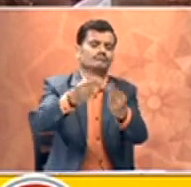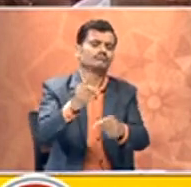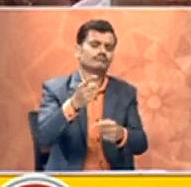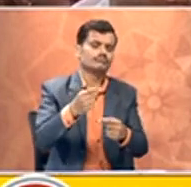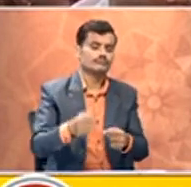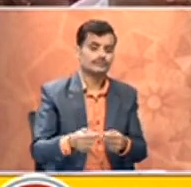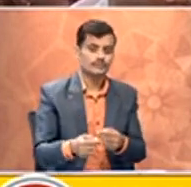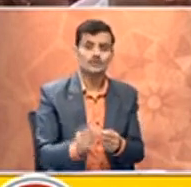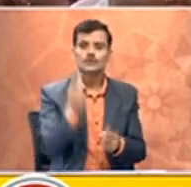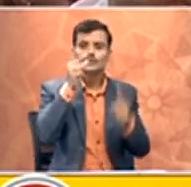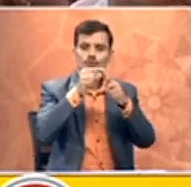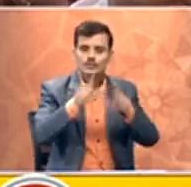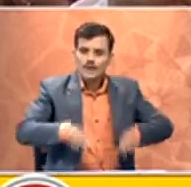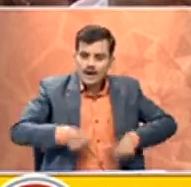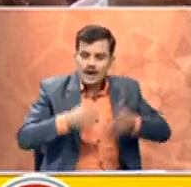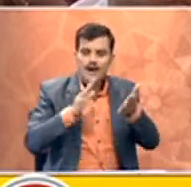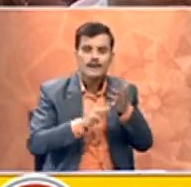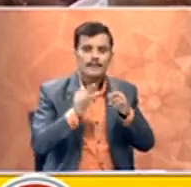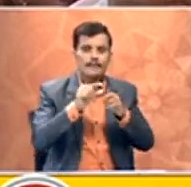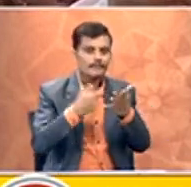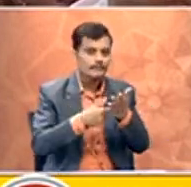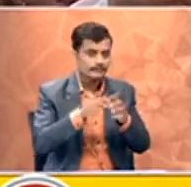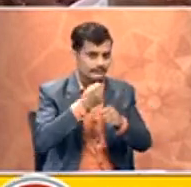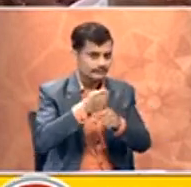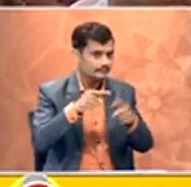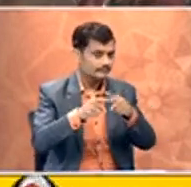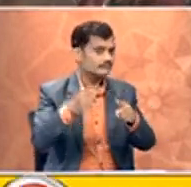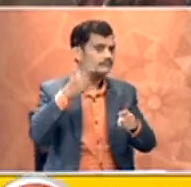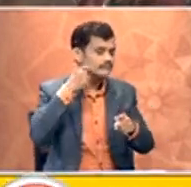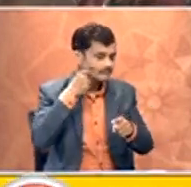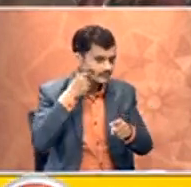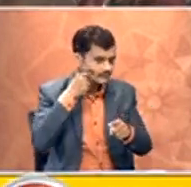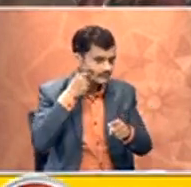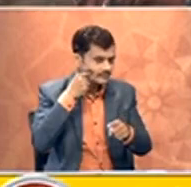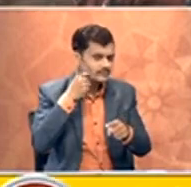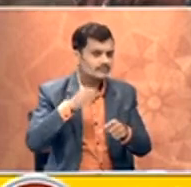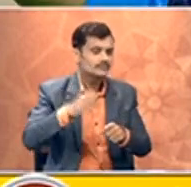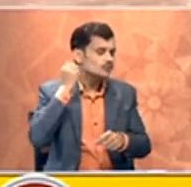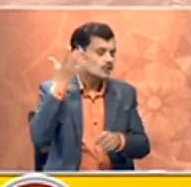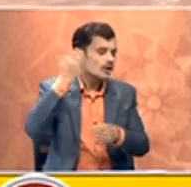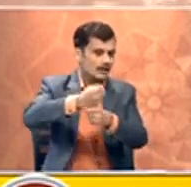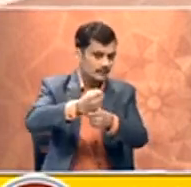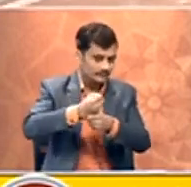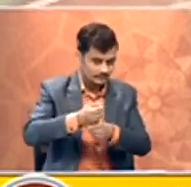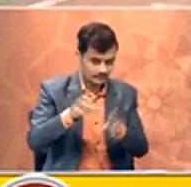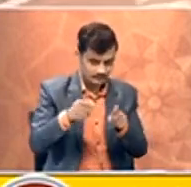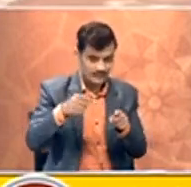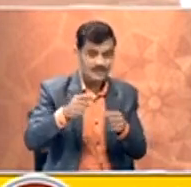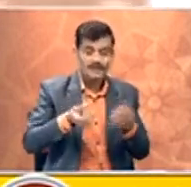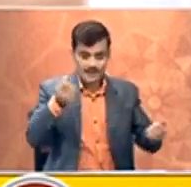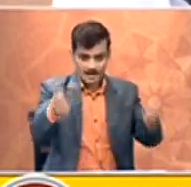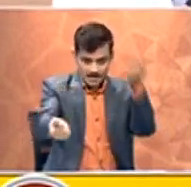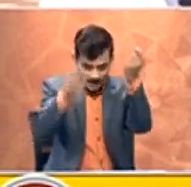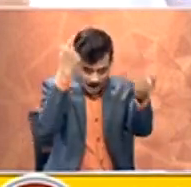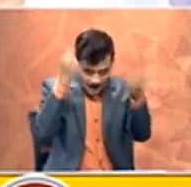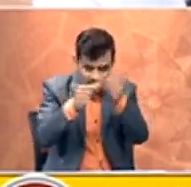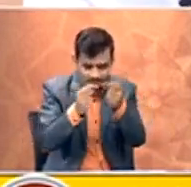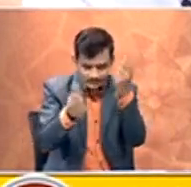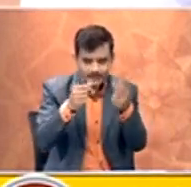यूपी की रहने वाली प्रगति ने आर्चरी में मेडल जीता है। असम के रहने वाले अम्लान